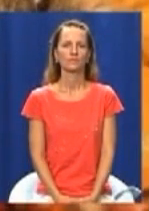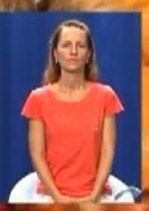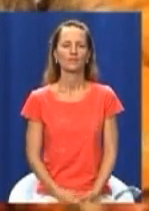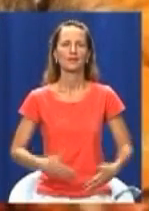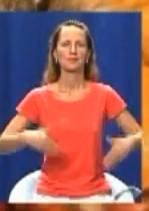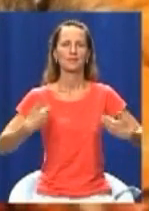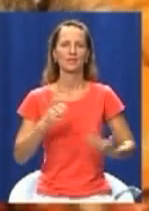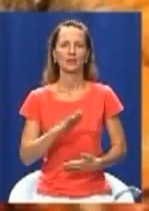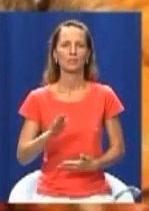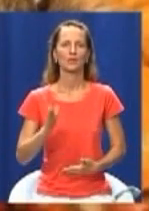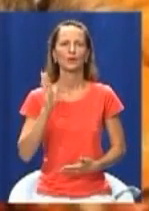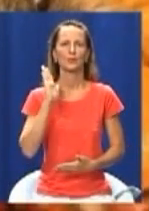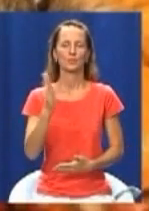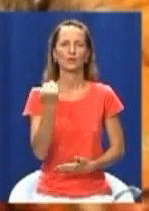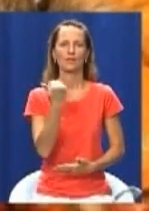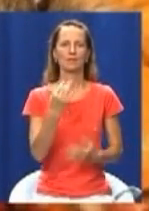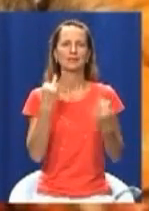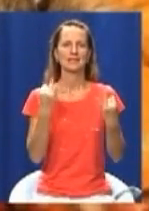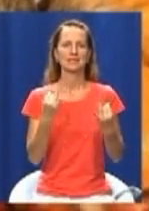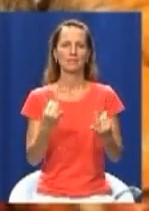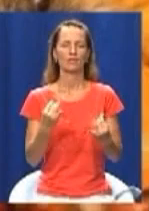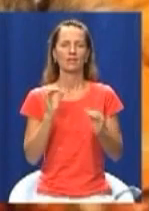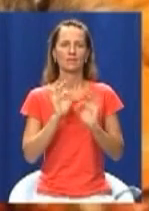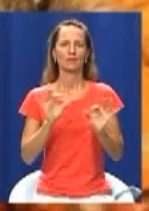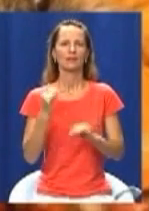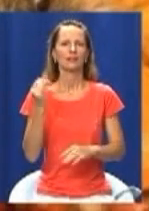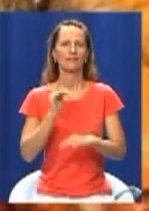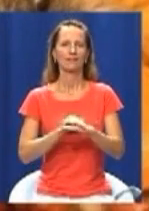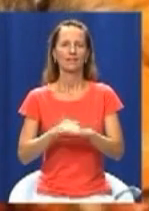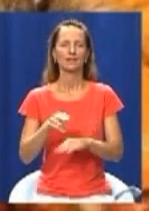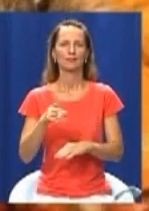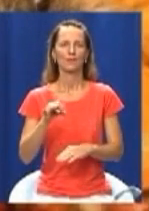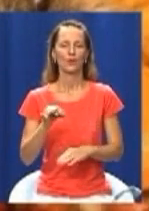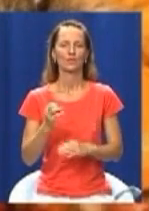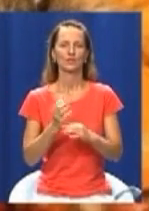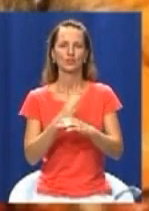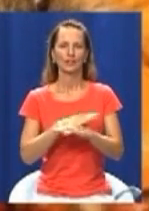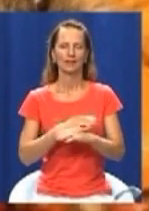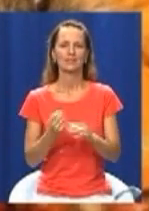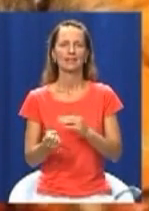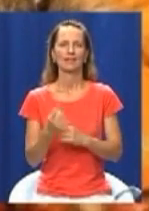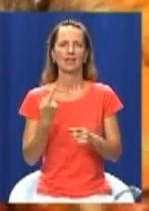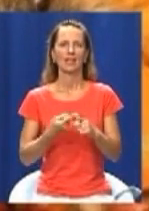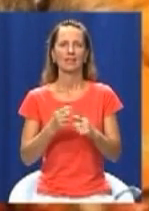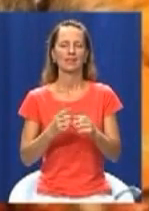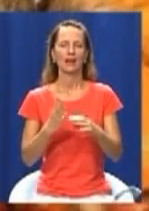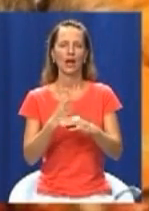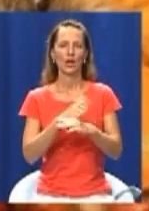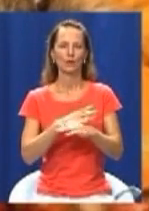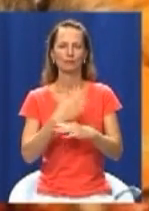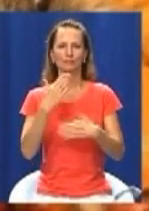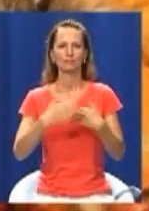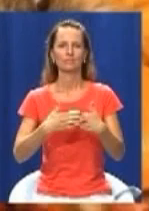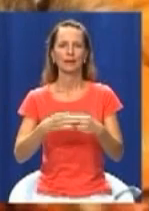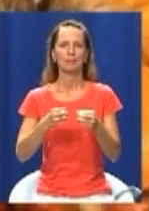Привіт, малята! Буду вам сьогодні розповідати цікаві факти про їжаків. З'явилися ці колючі тваринки